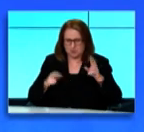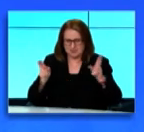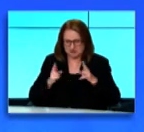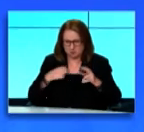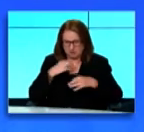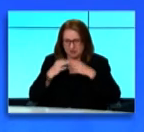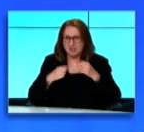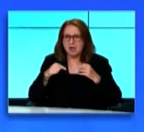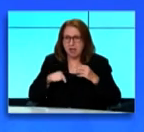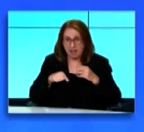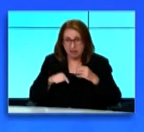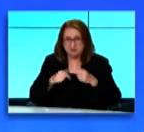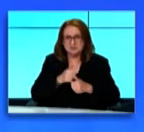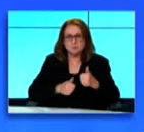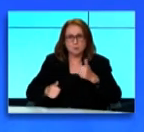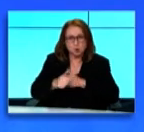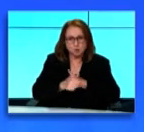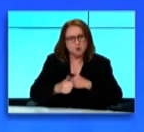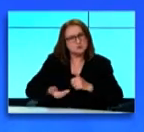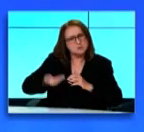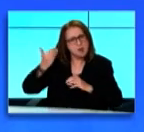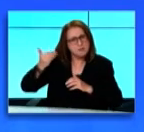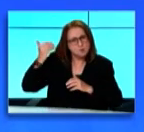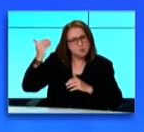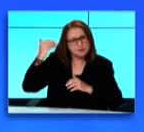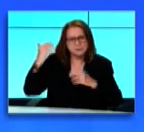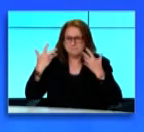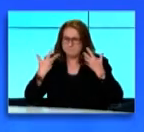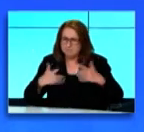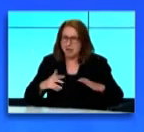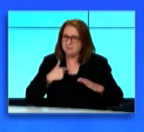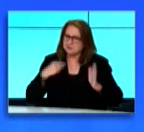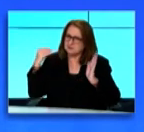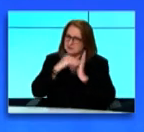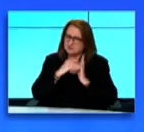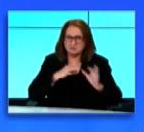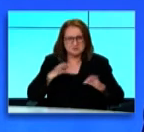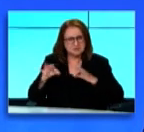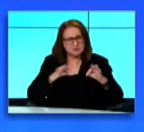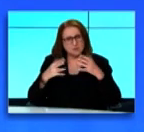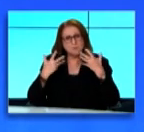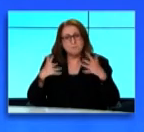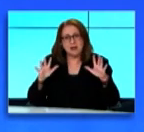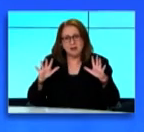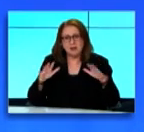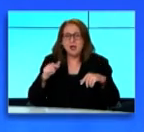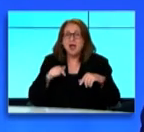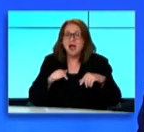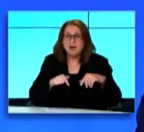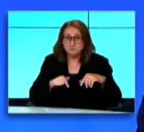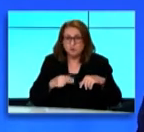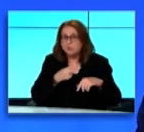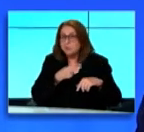είχαν ήδη αναδειχθεί και αποτελούσαν ήδη μέρος του σχεδιασμού μας. Είναι μια μεγάλη κουβέντα, ξέρετε, για το ζήτημα